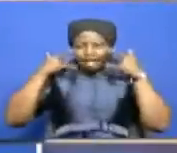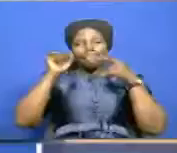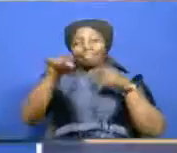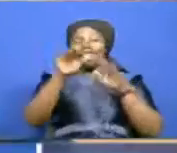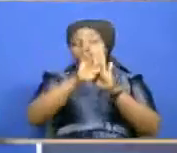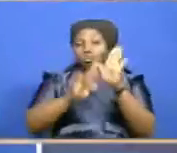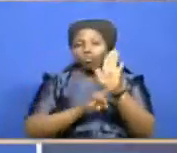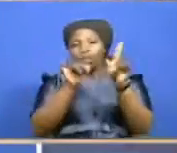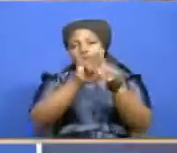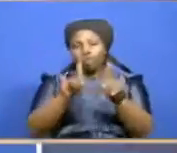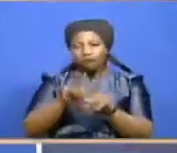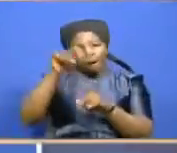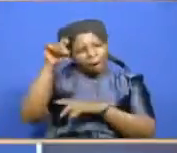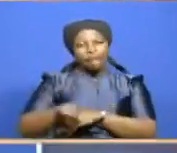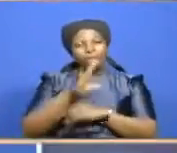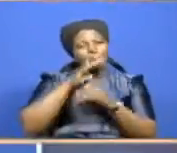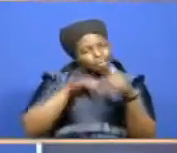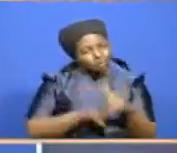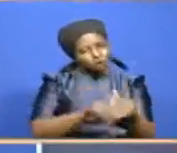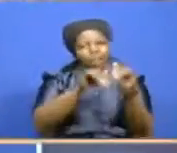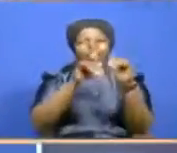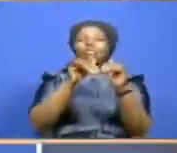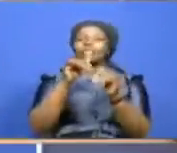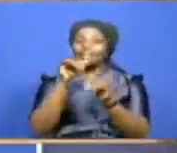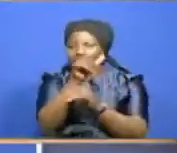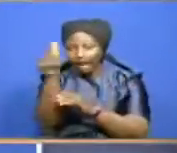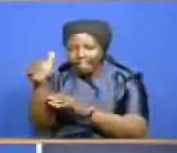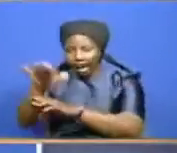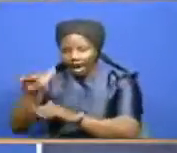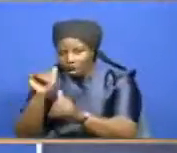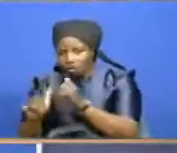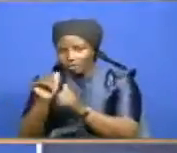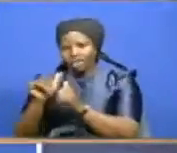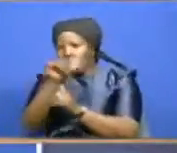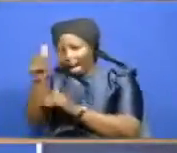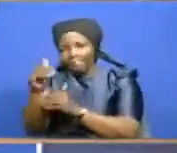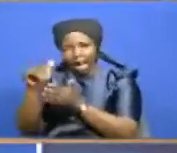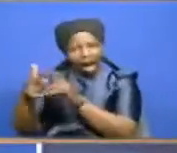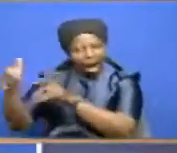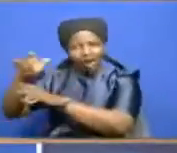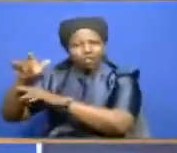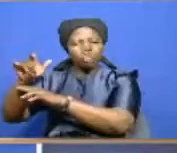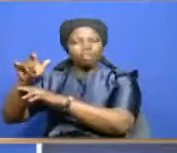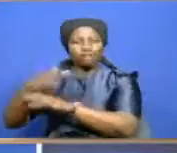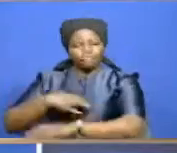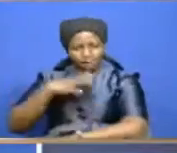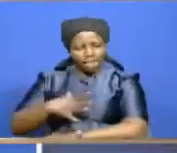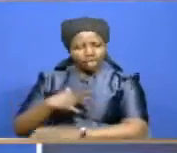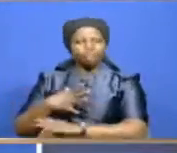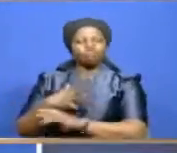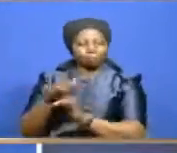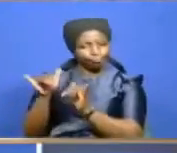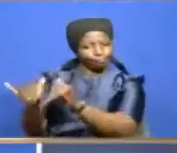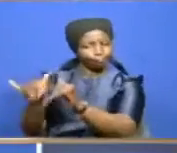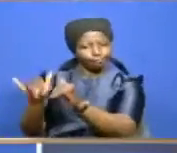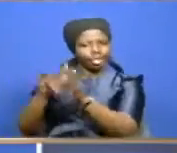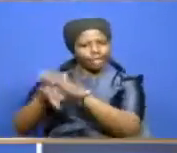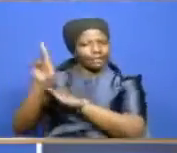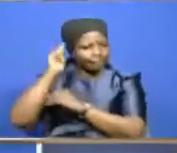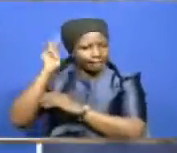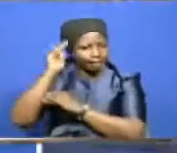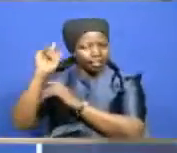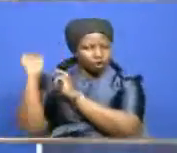ni lazima yangezingatiwa katika eneo mbadala lililotengewa wageni wa ziada kwenye uwanja wa gofu wa Kisii, ambapo watu